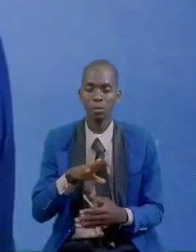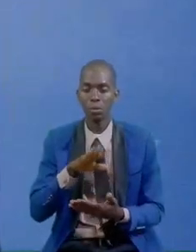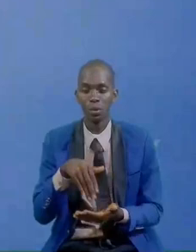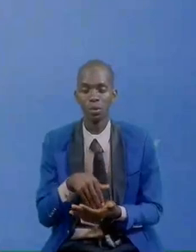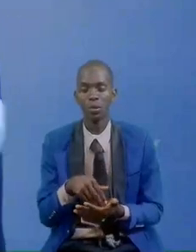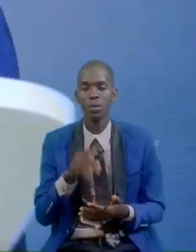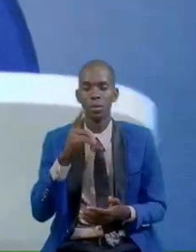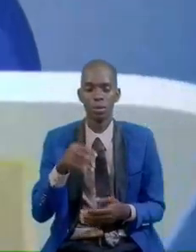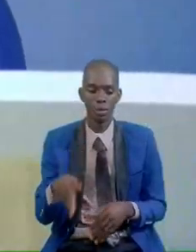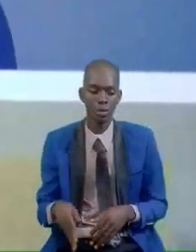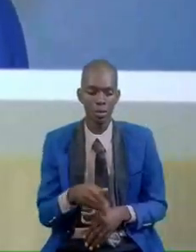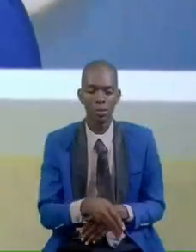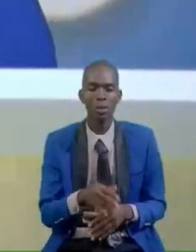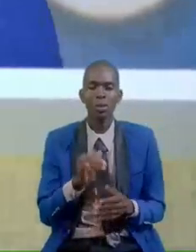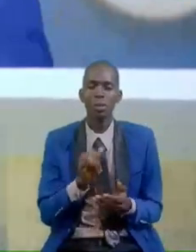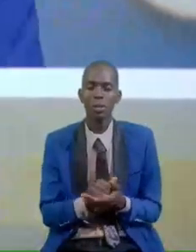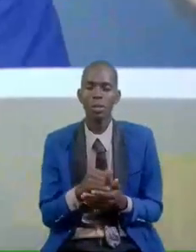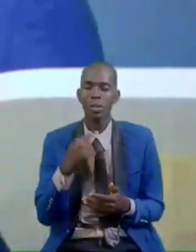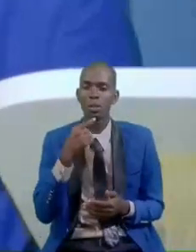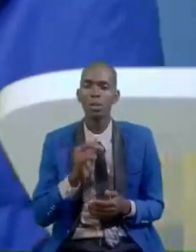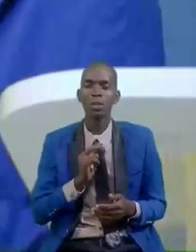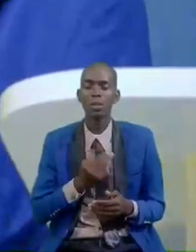Cela nous montre sa posture.